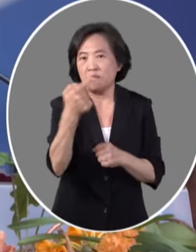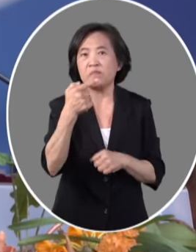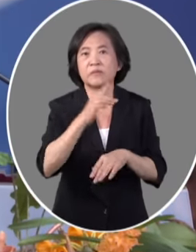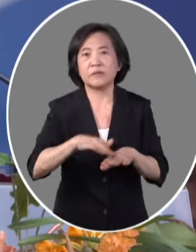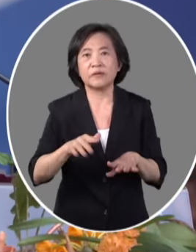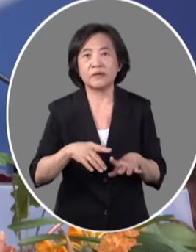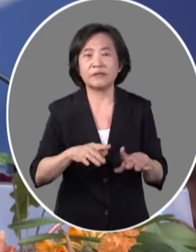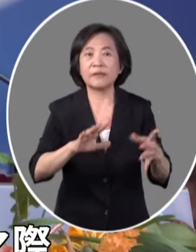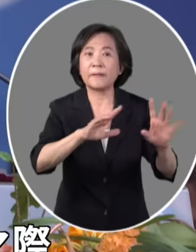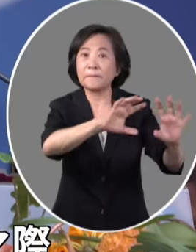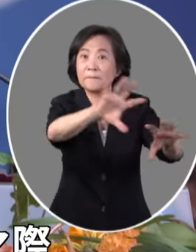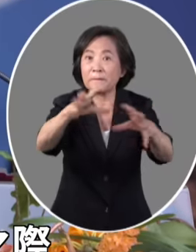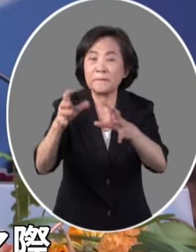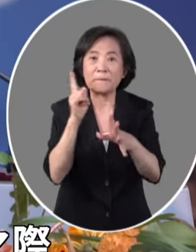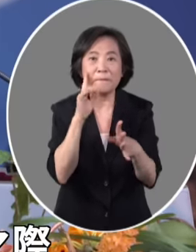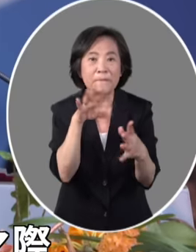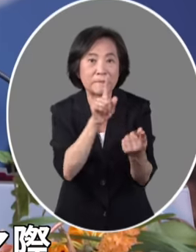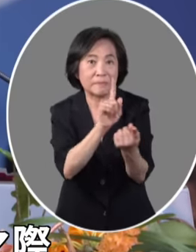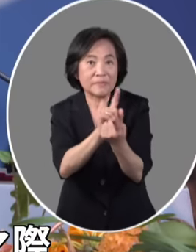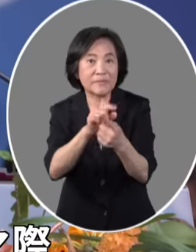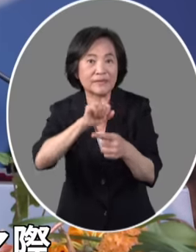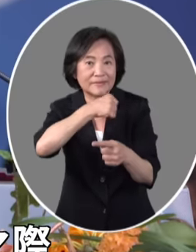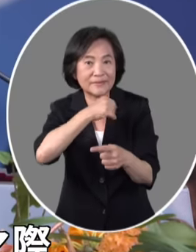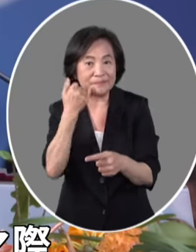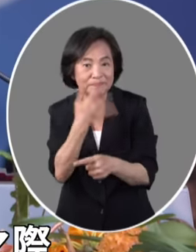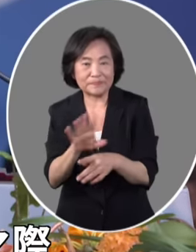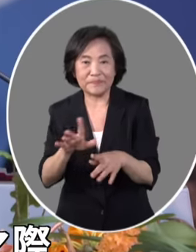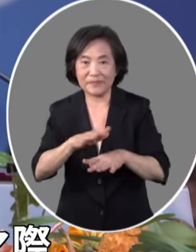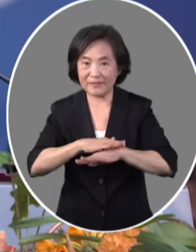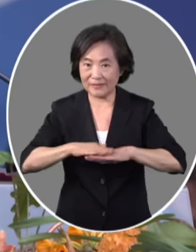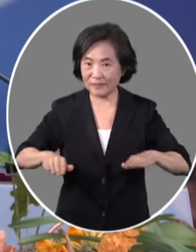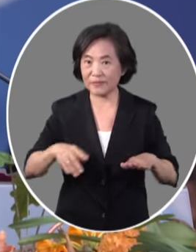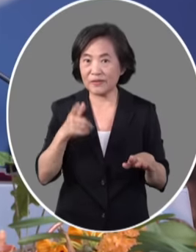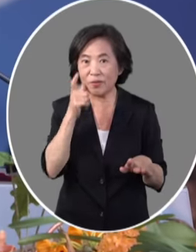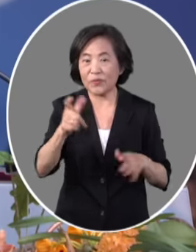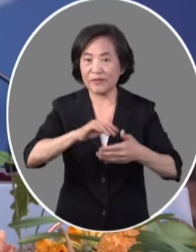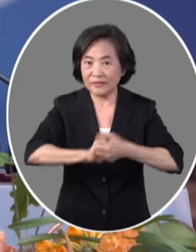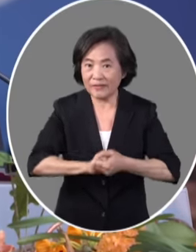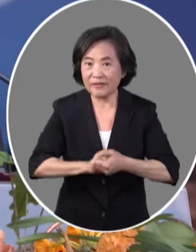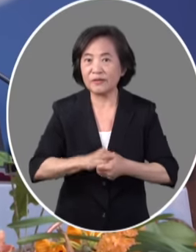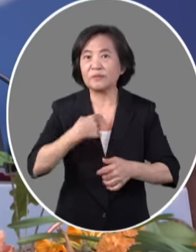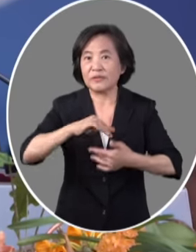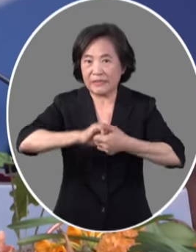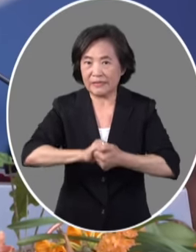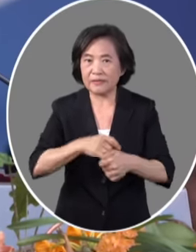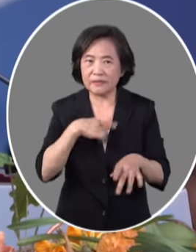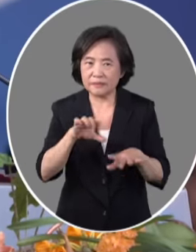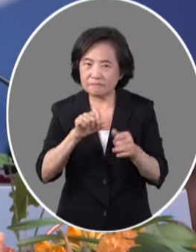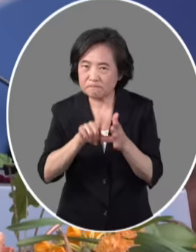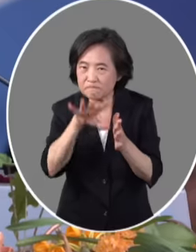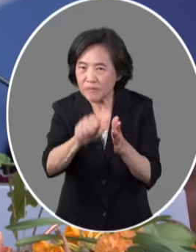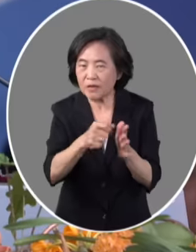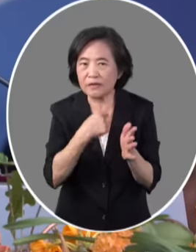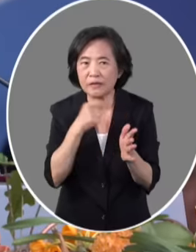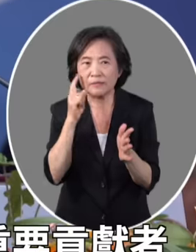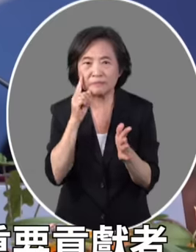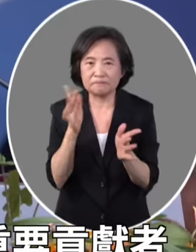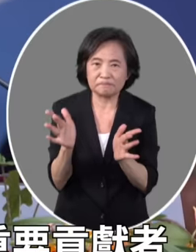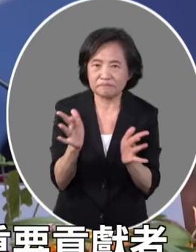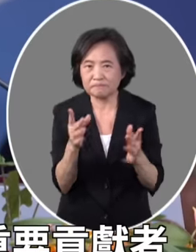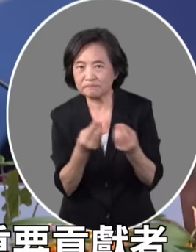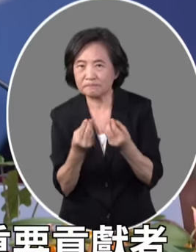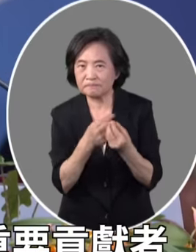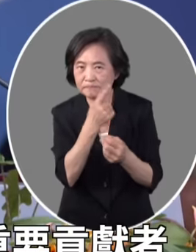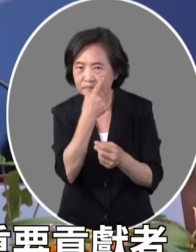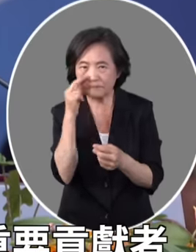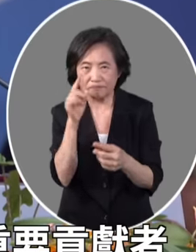全球共同关注并致力维系台海和平稳定之际，我们必须掌握契机，控管风险，进而